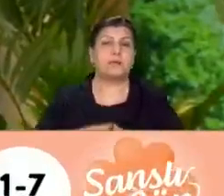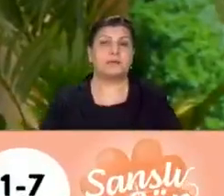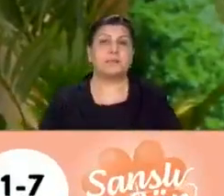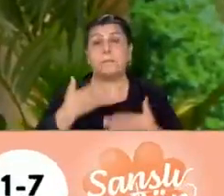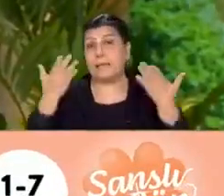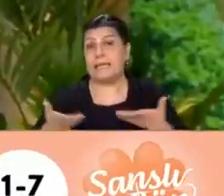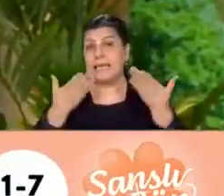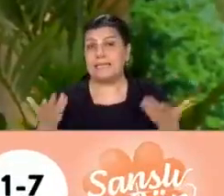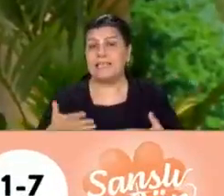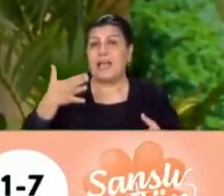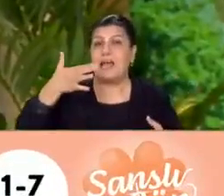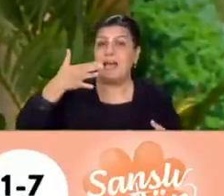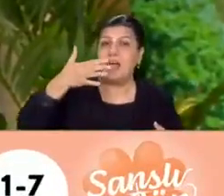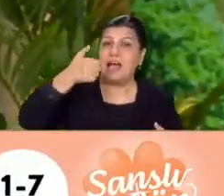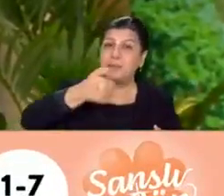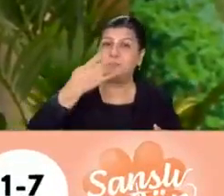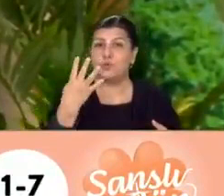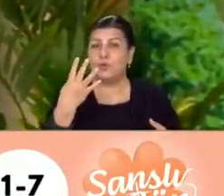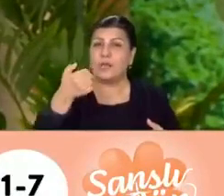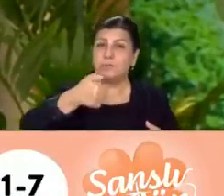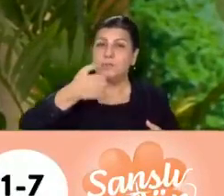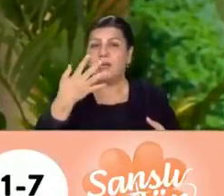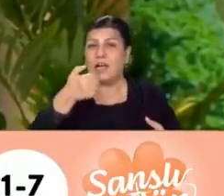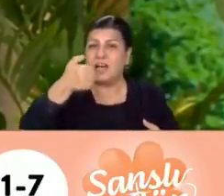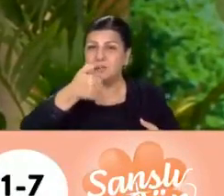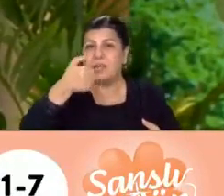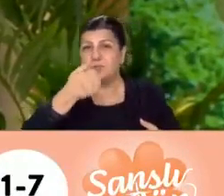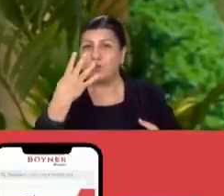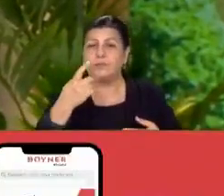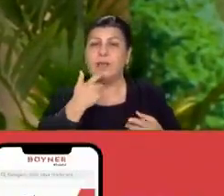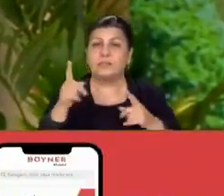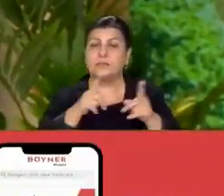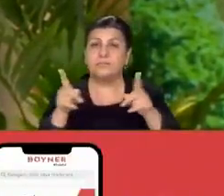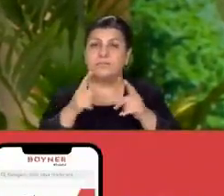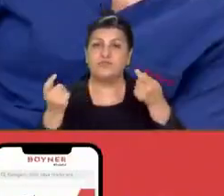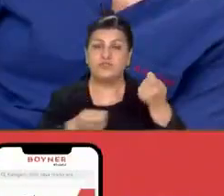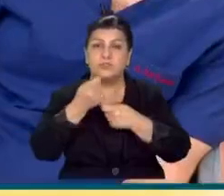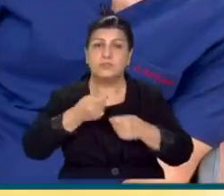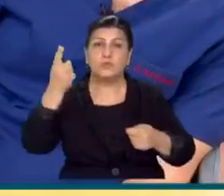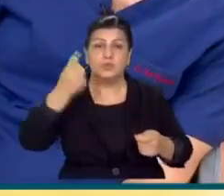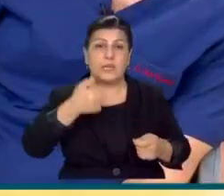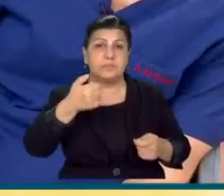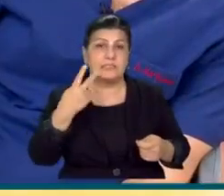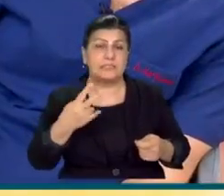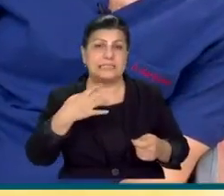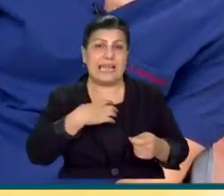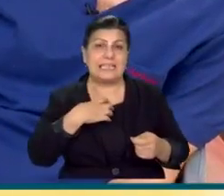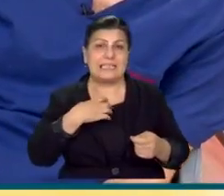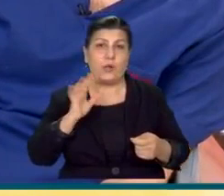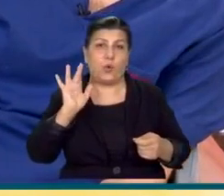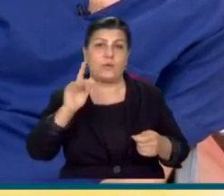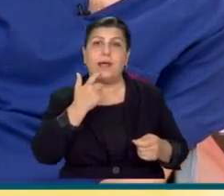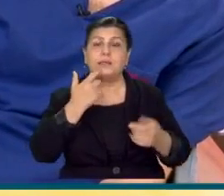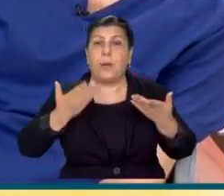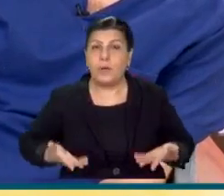Mesela 60-64 yaş arasının Bunlar da bir çalışmanın sonuçları Yüzde altmış ikisi kendini orta